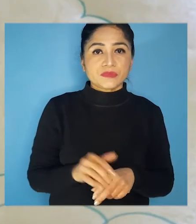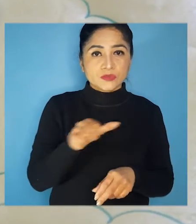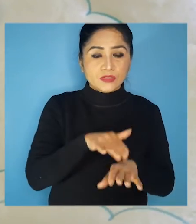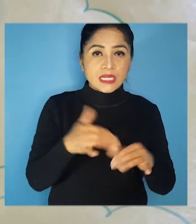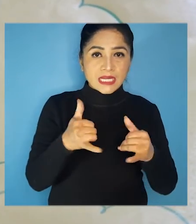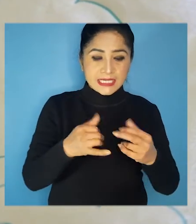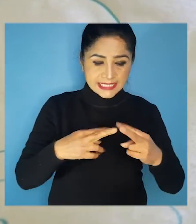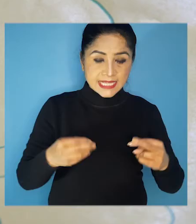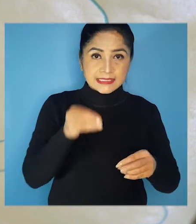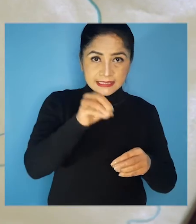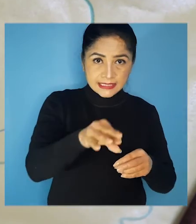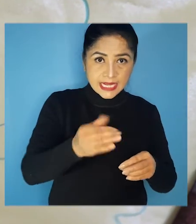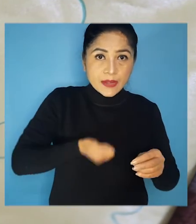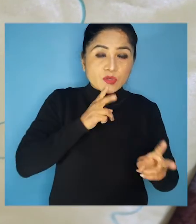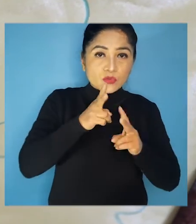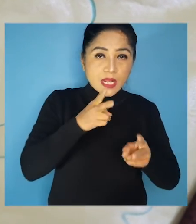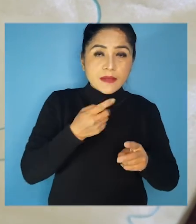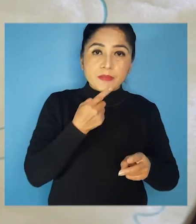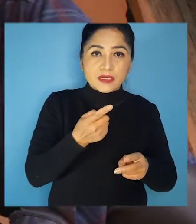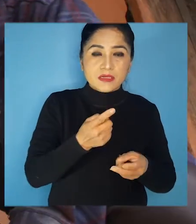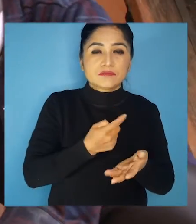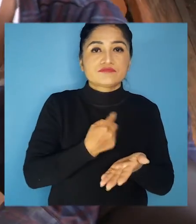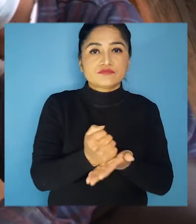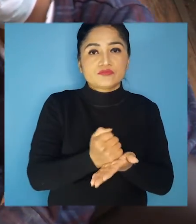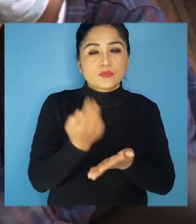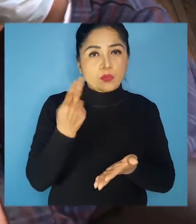uniharu lai khelne sadhan diera afna kura bhanna lagaiyo